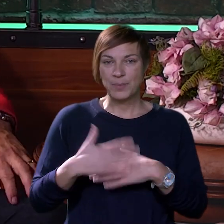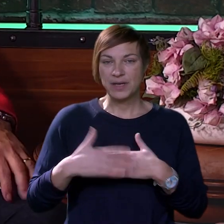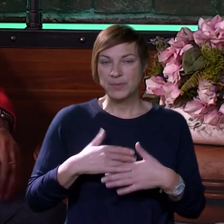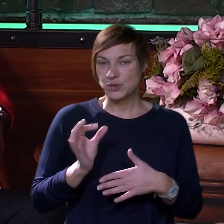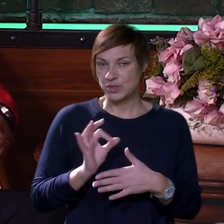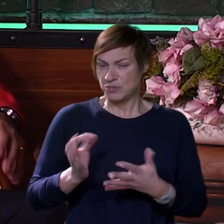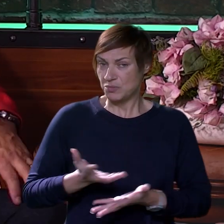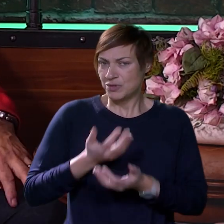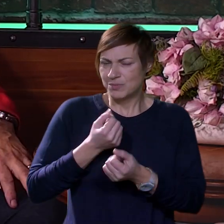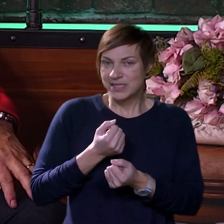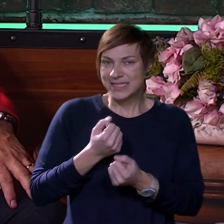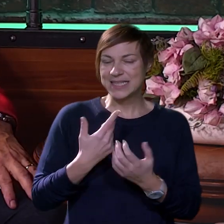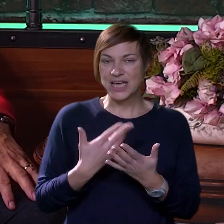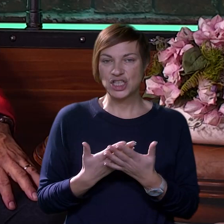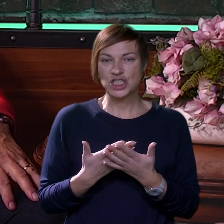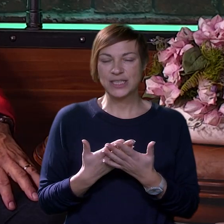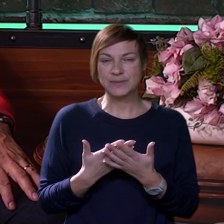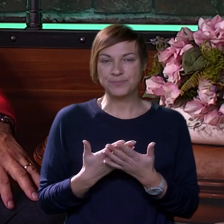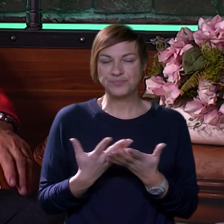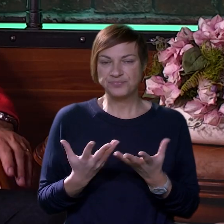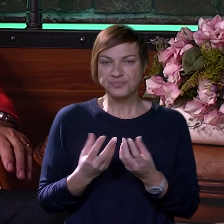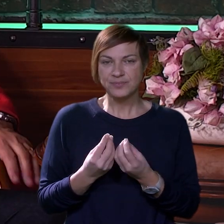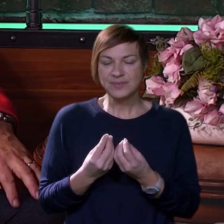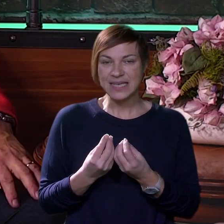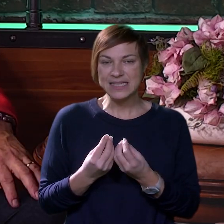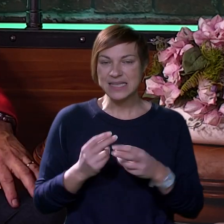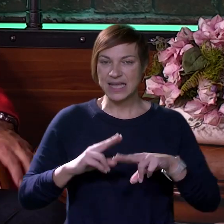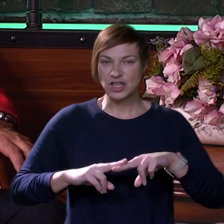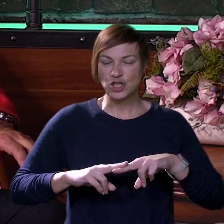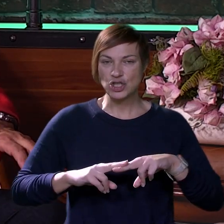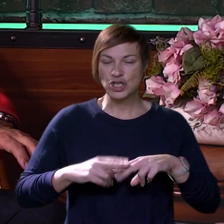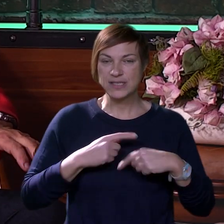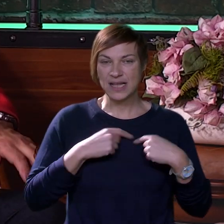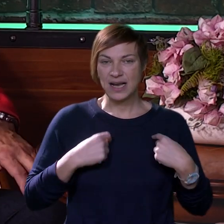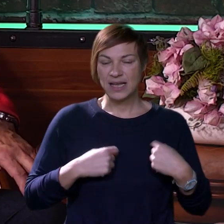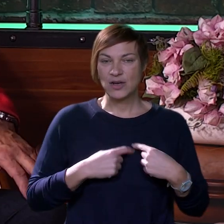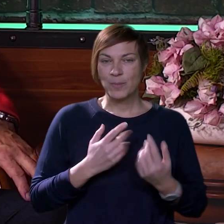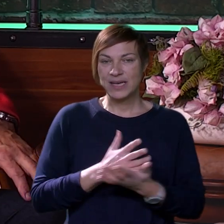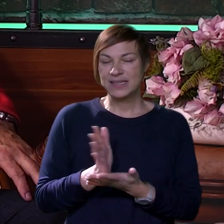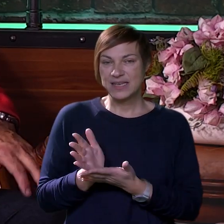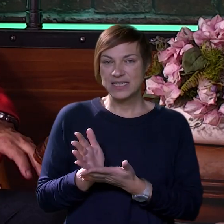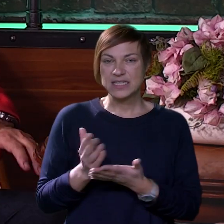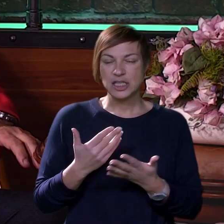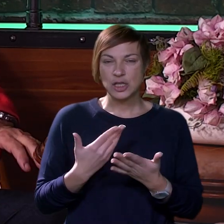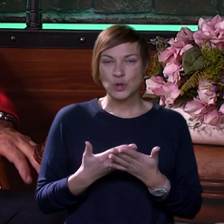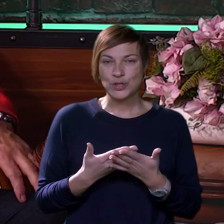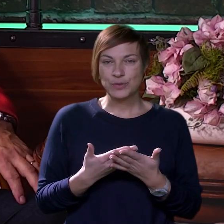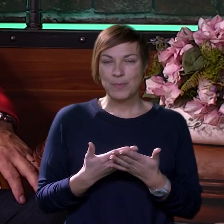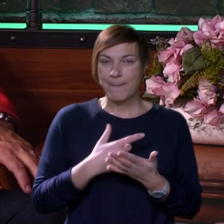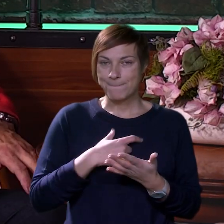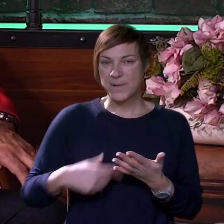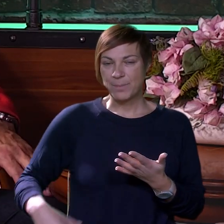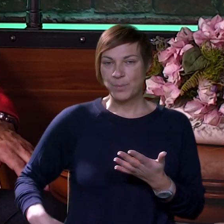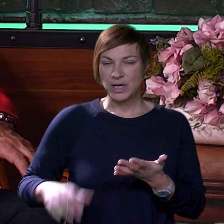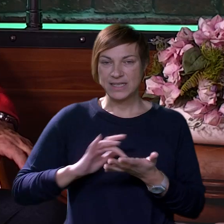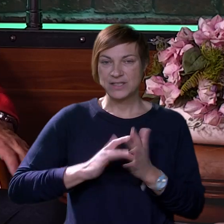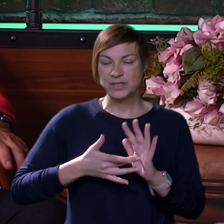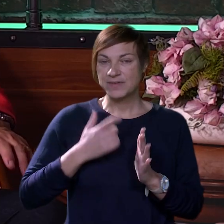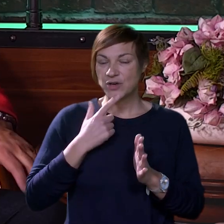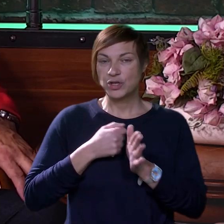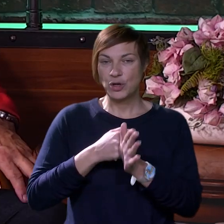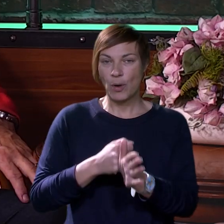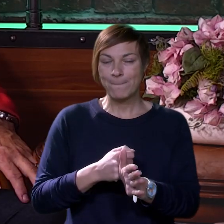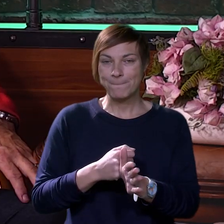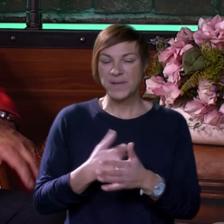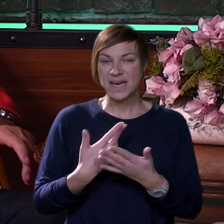učiniti. Međutim, dobro smo se snašli to zajedno sa ostalim humanitarnim službama i ovim policijom i svim koji